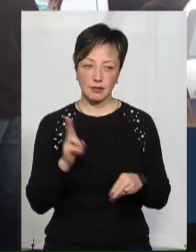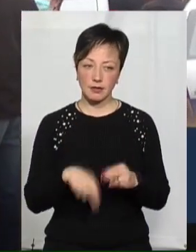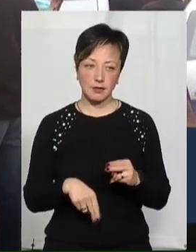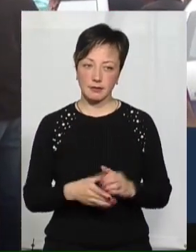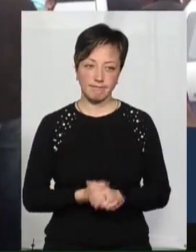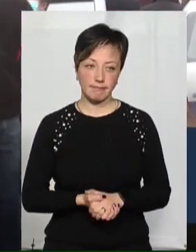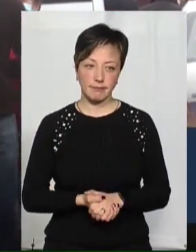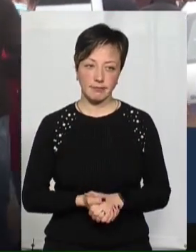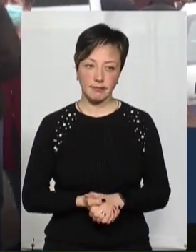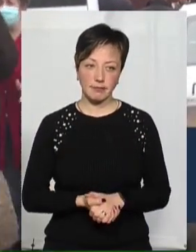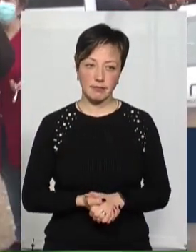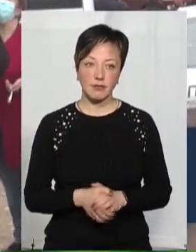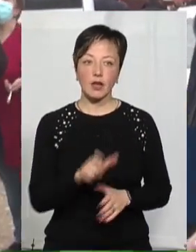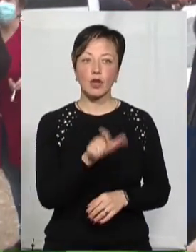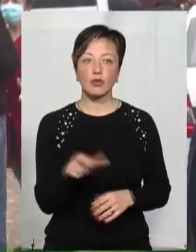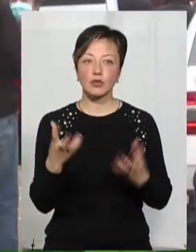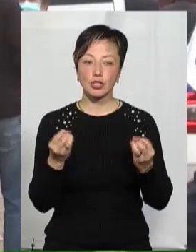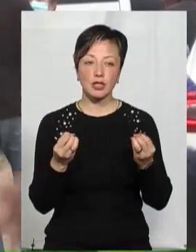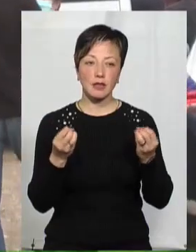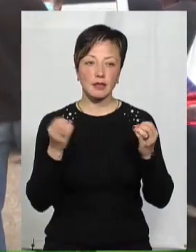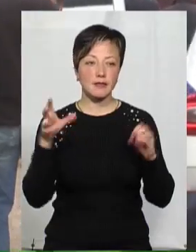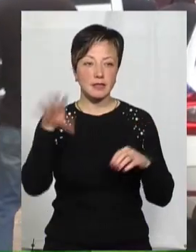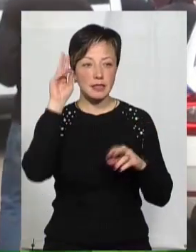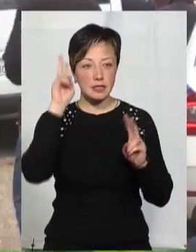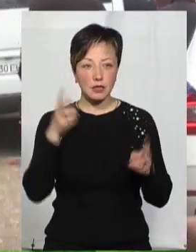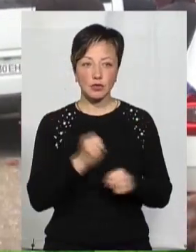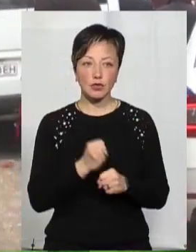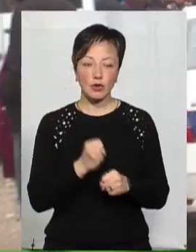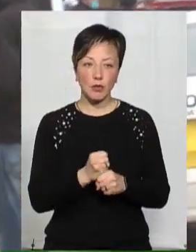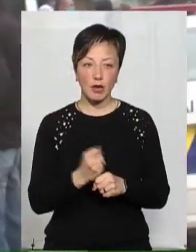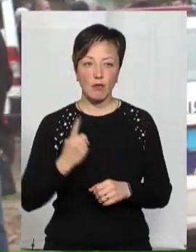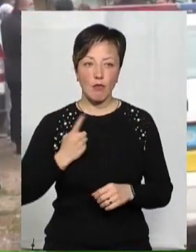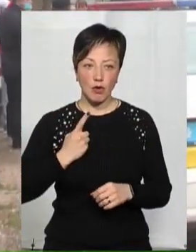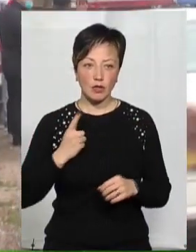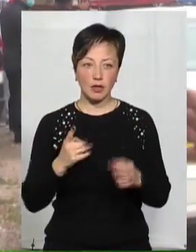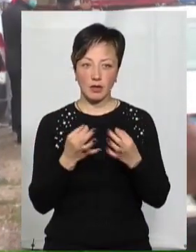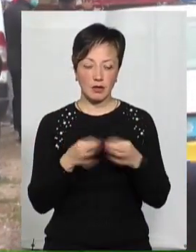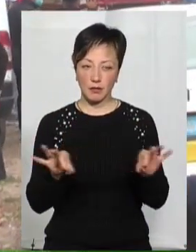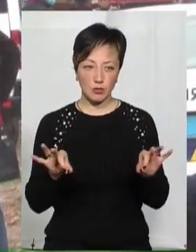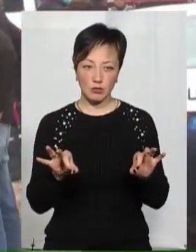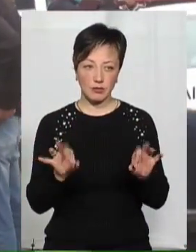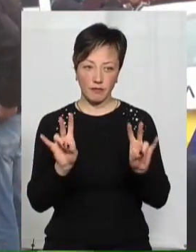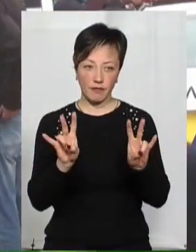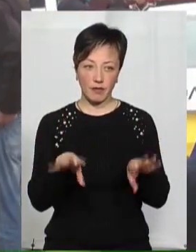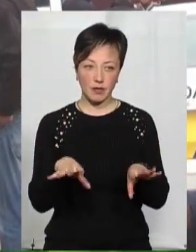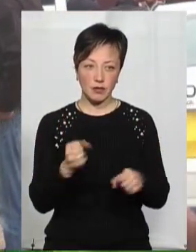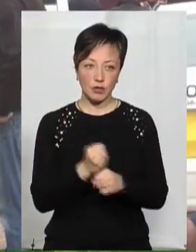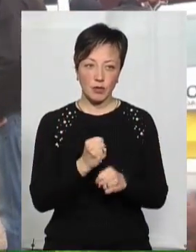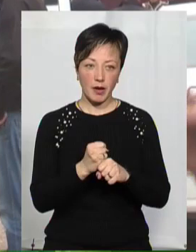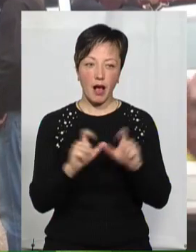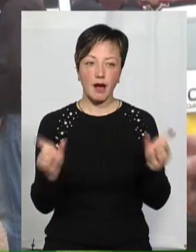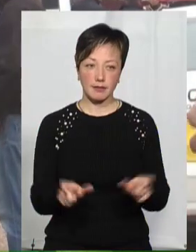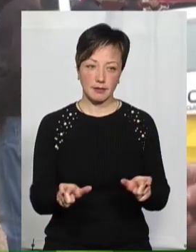Це не кінець. Люди ще всі просто не знають. Вони зроблять пост, що вони нікуди не будуть ходити. Вони їх зроблять такий